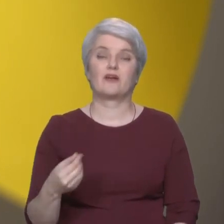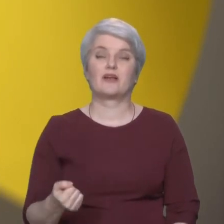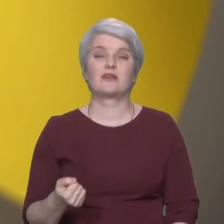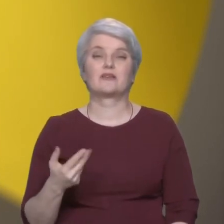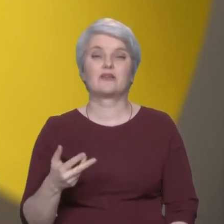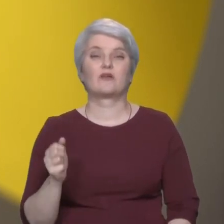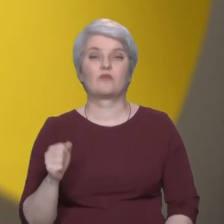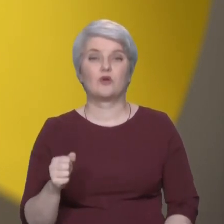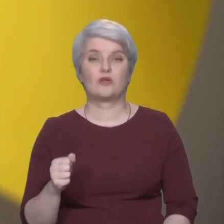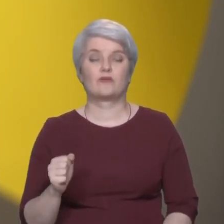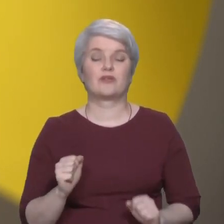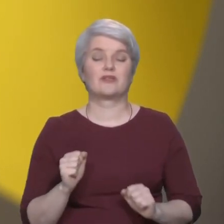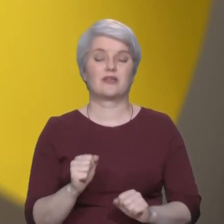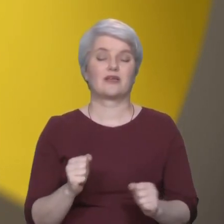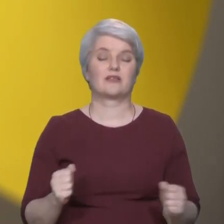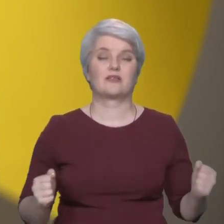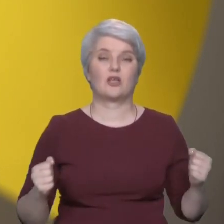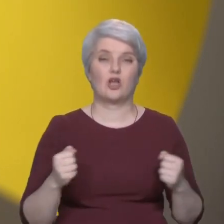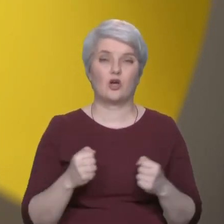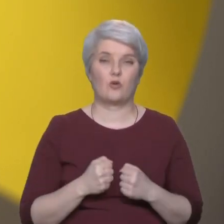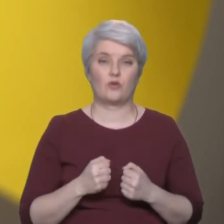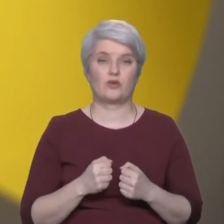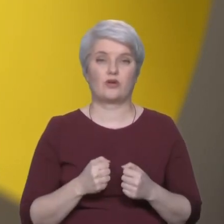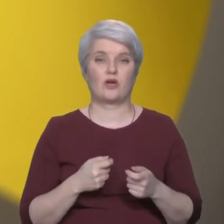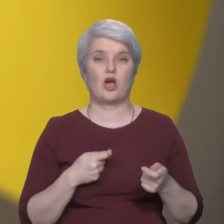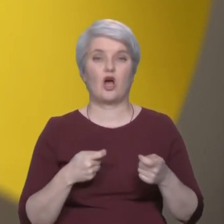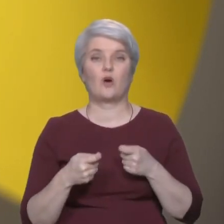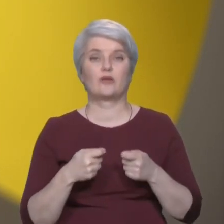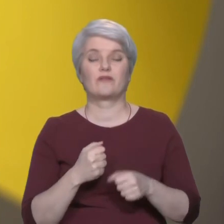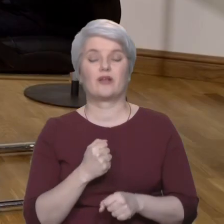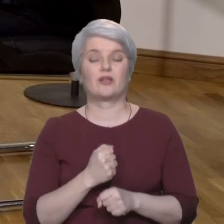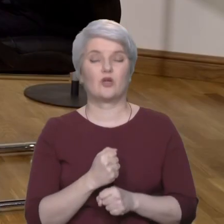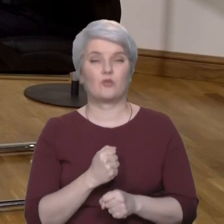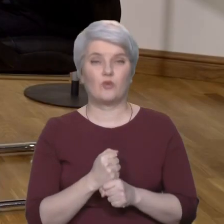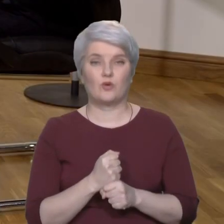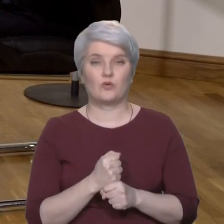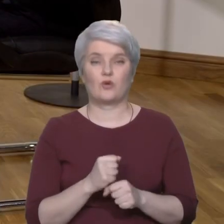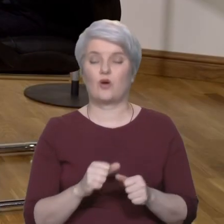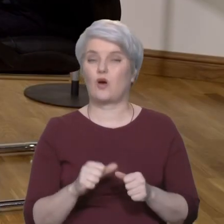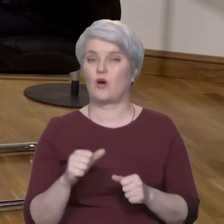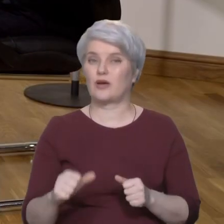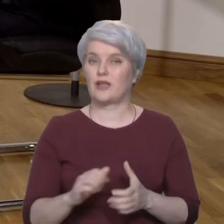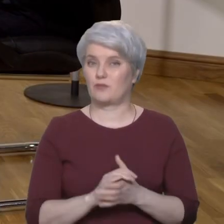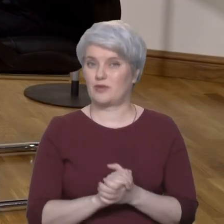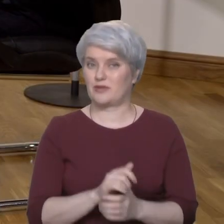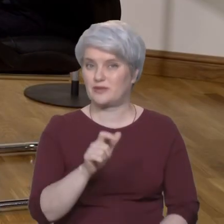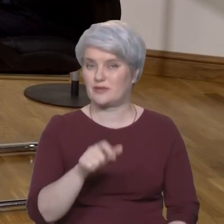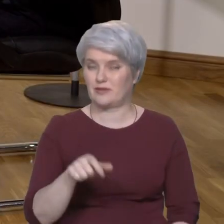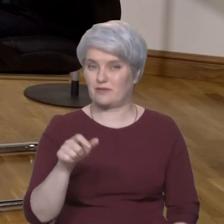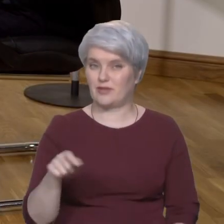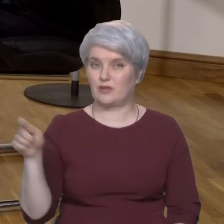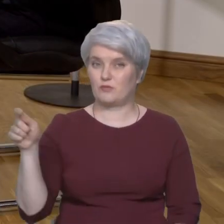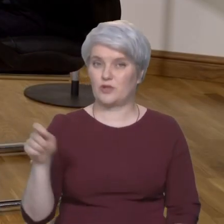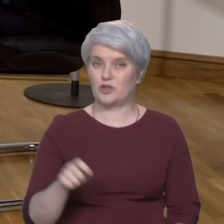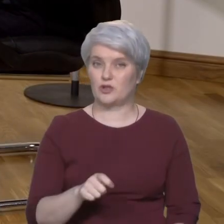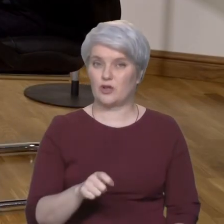і захисний одяг, ми і координували роботу. Я скажу, що окремі цивільні,